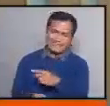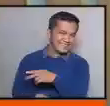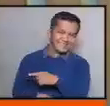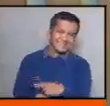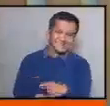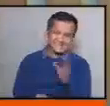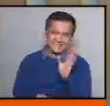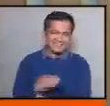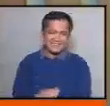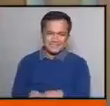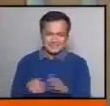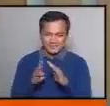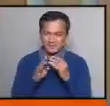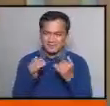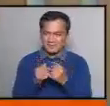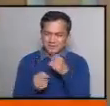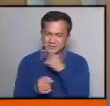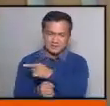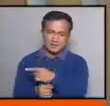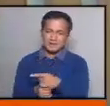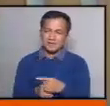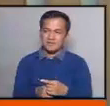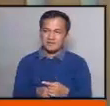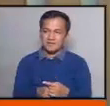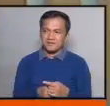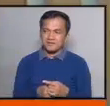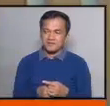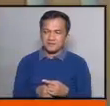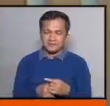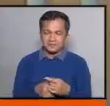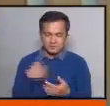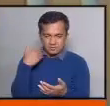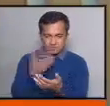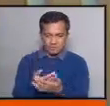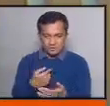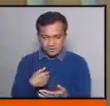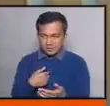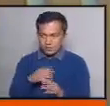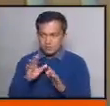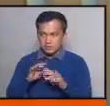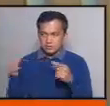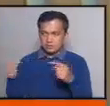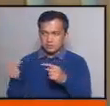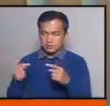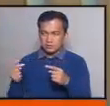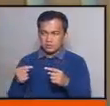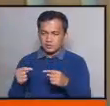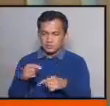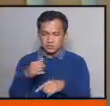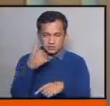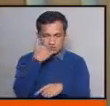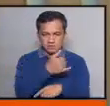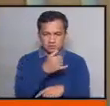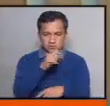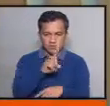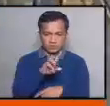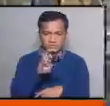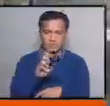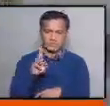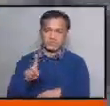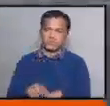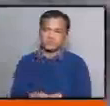nila ano at ang barangay daw ang ano. At nang dumating ako, sabi ko, wag na makipagtaluhan natin daw, tawag agad kami ng